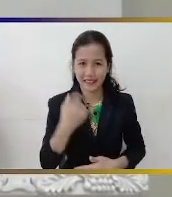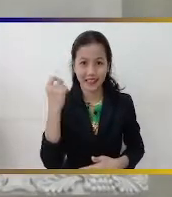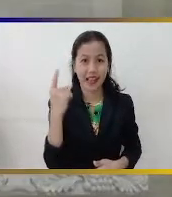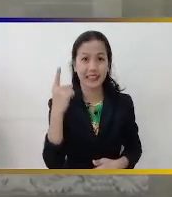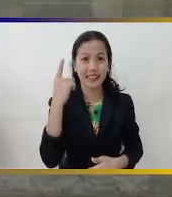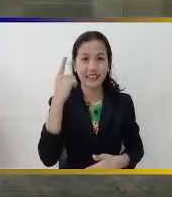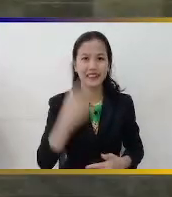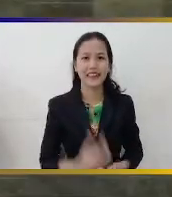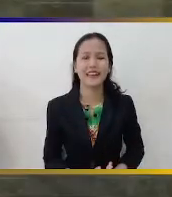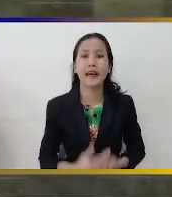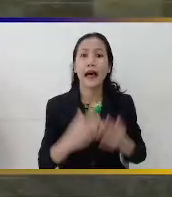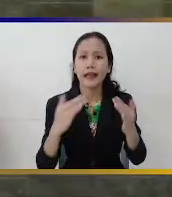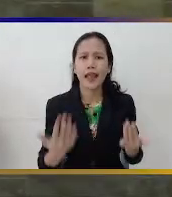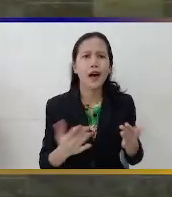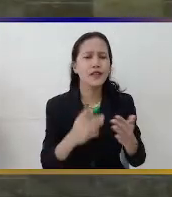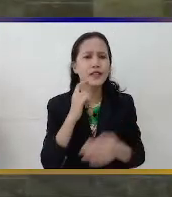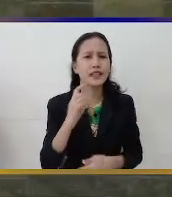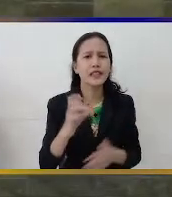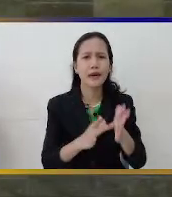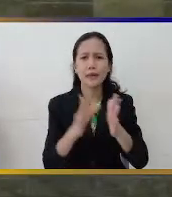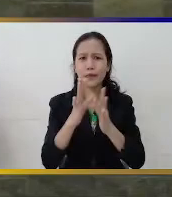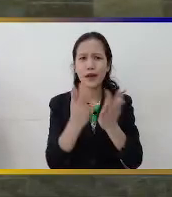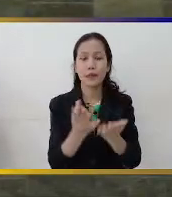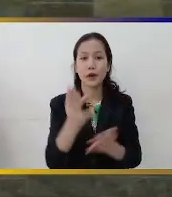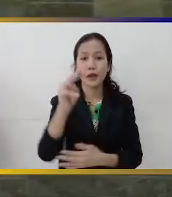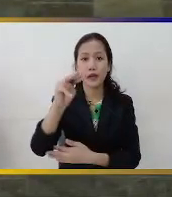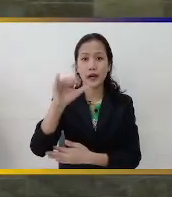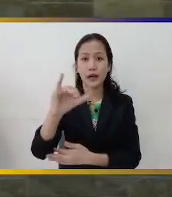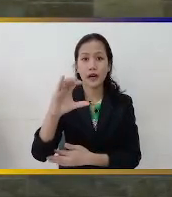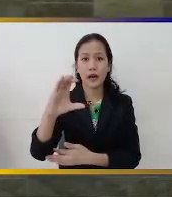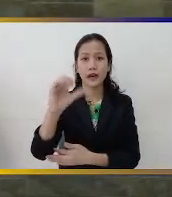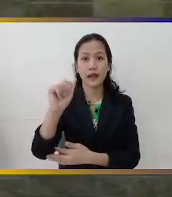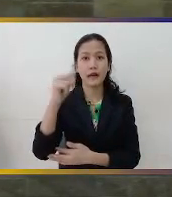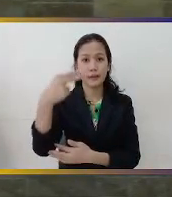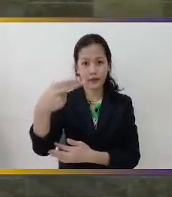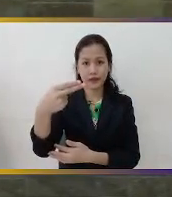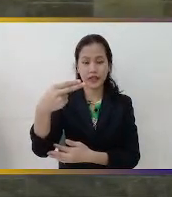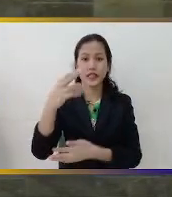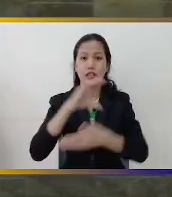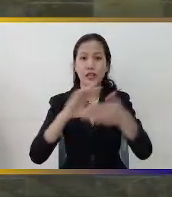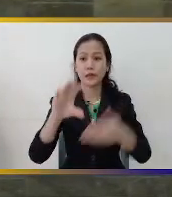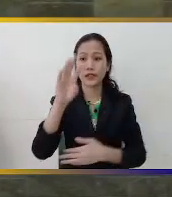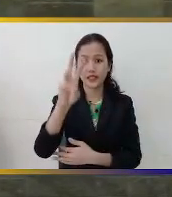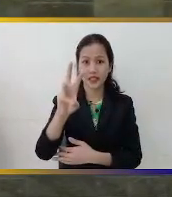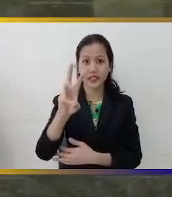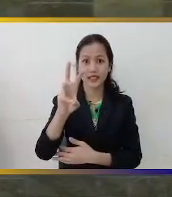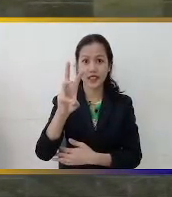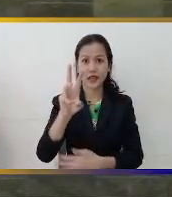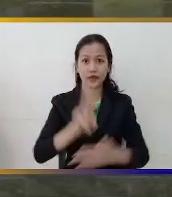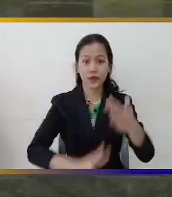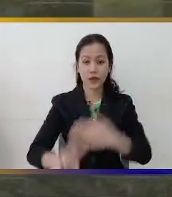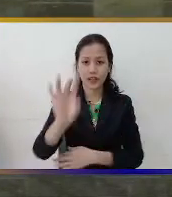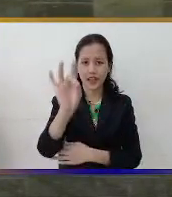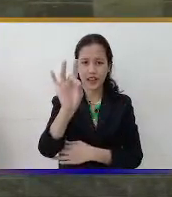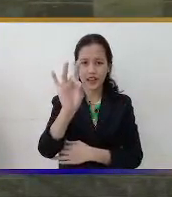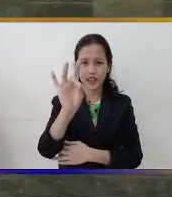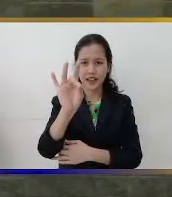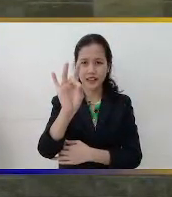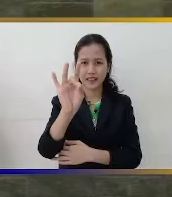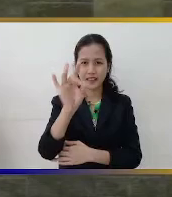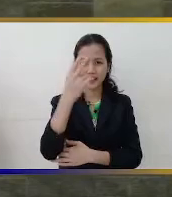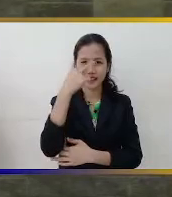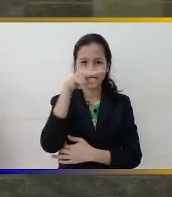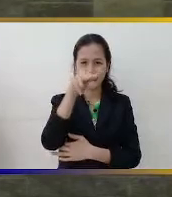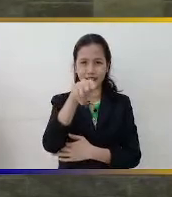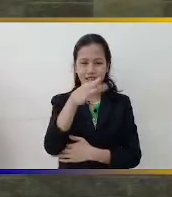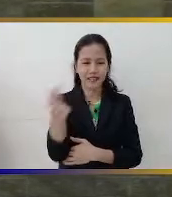in Micah chapter number 6 and verse number 8, He had showed thee, O man, what is good, and what that the Lord require of thee,